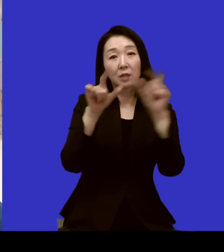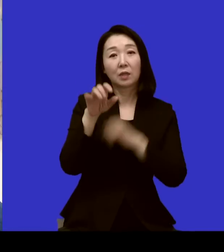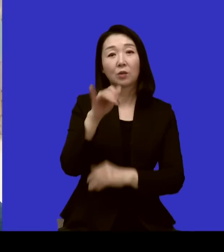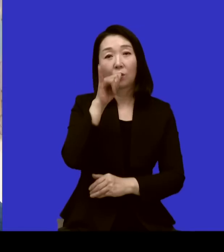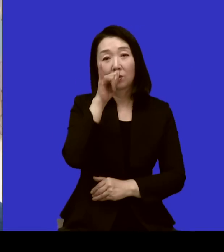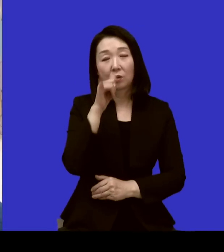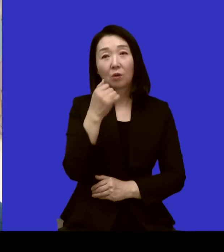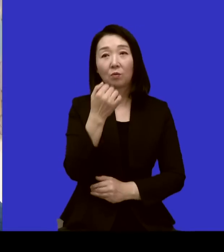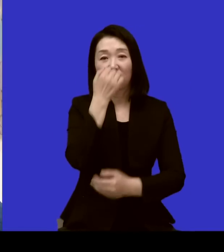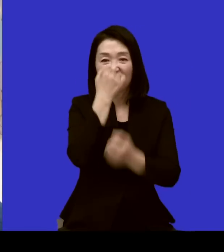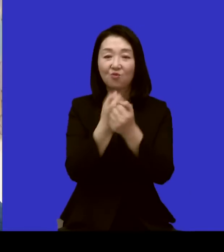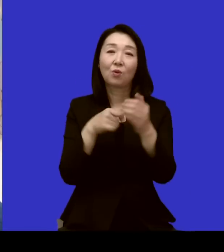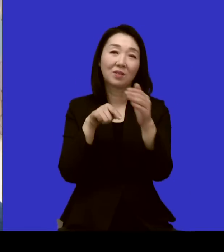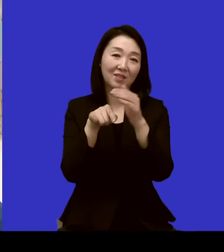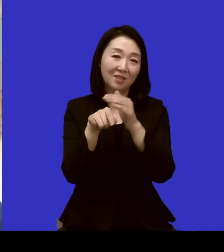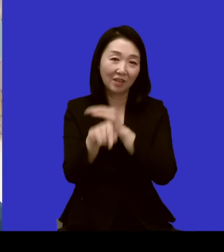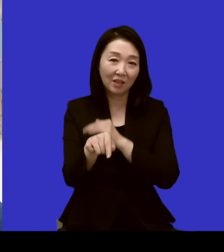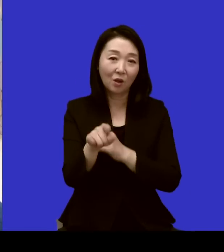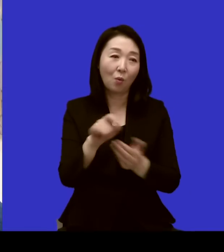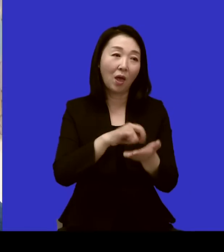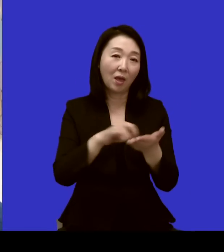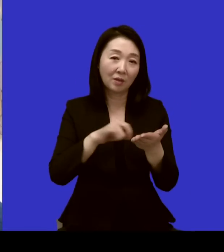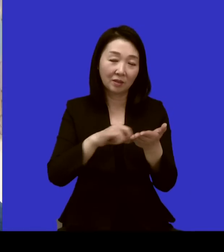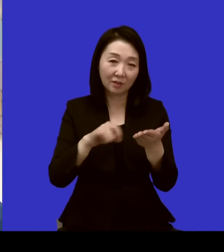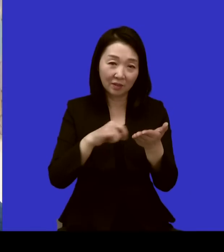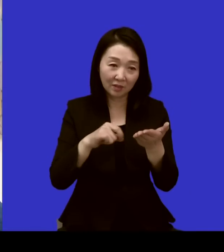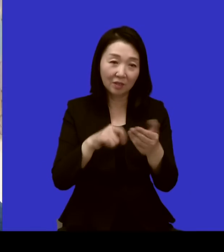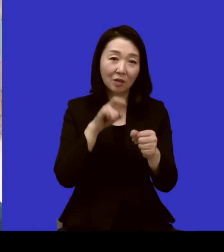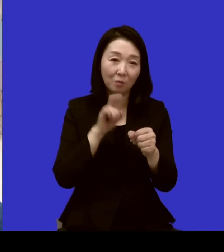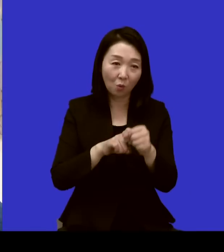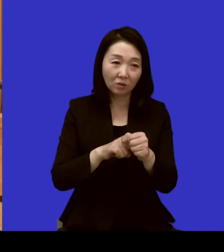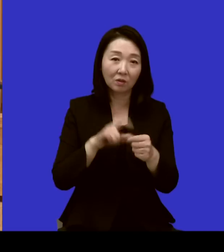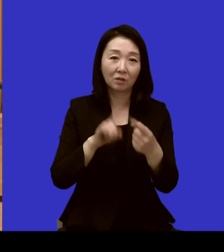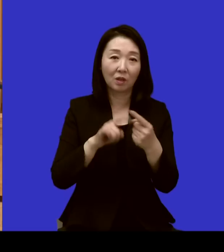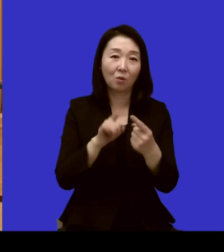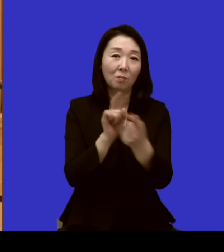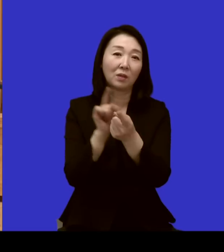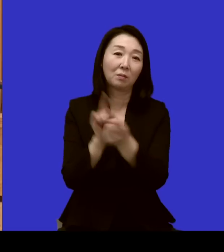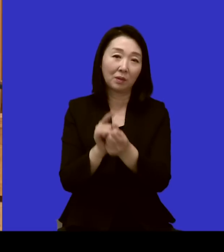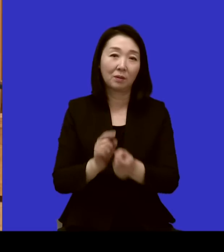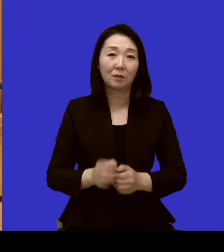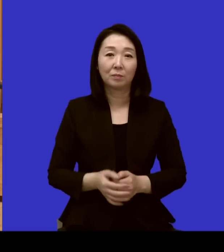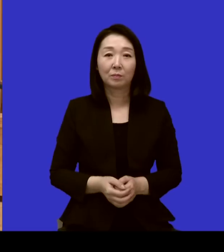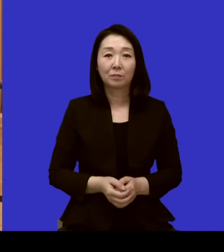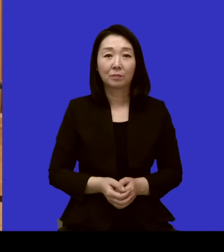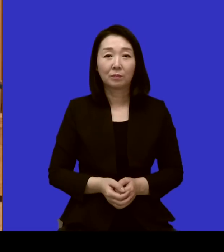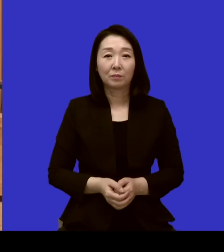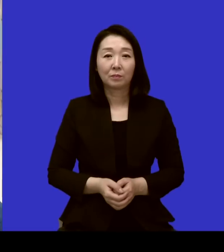무작정 찾아가서 이제 글쓰기를 명분으로 만나기 시작했어요.